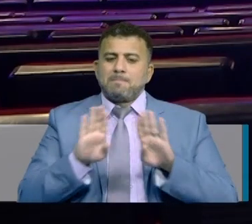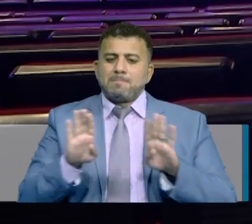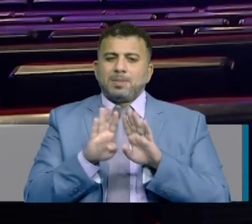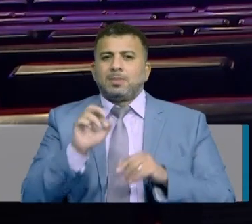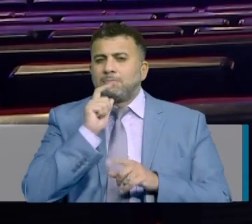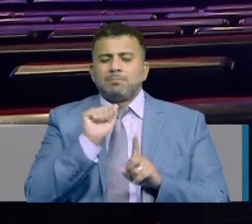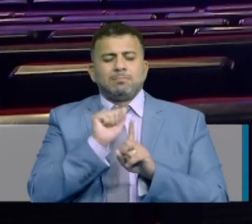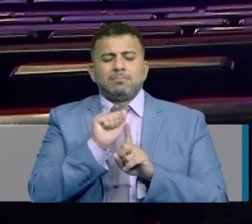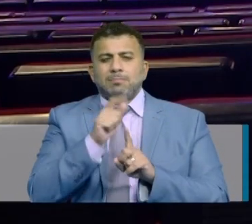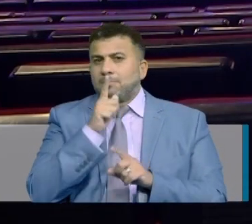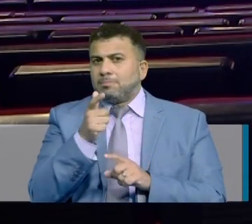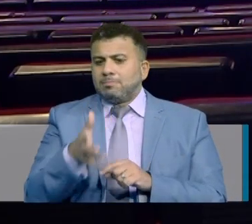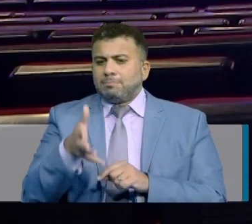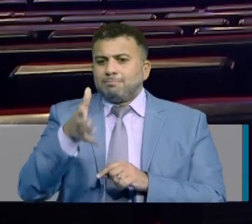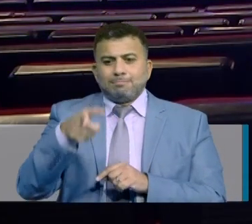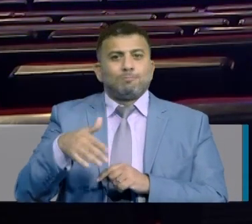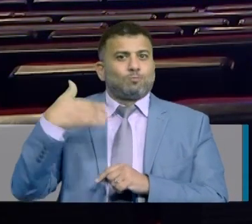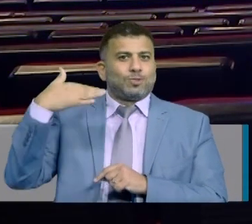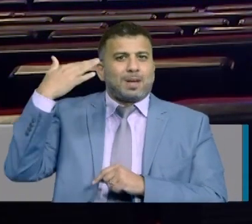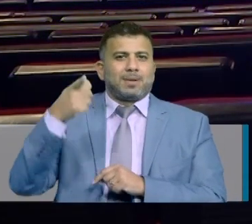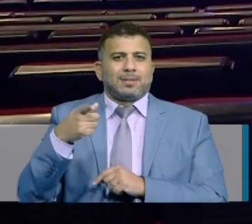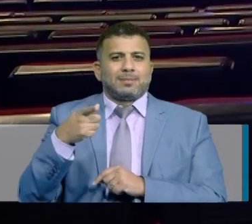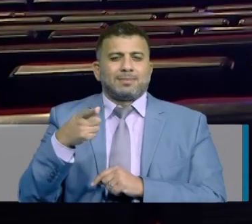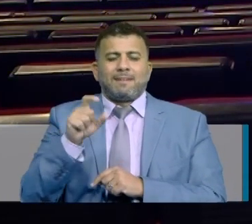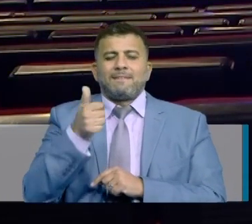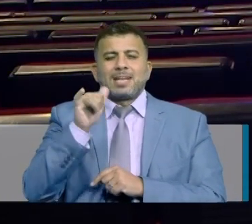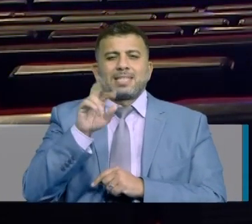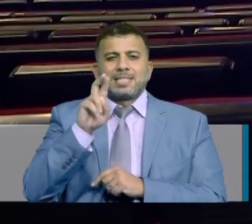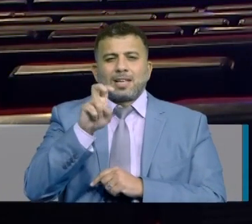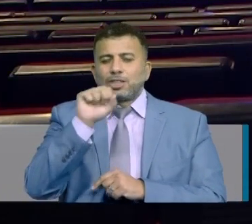الفنية، خاصة عند أجيال المستقبل. لأخبار الدار فايزة ضنحاني، الشارقة.